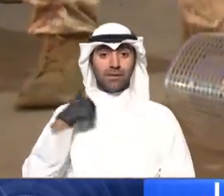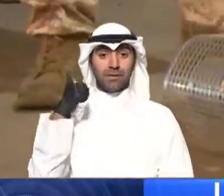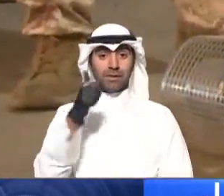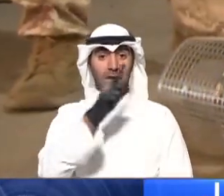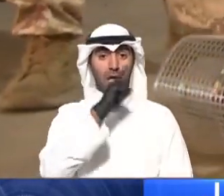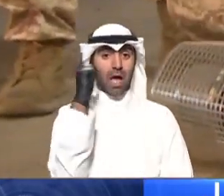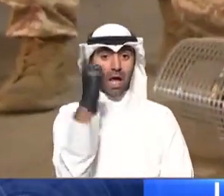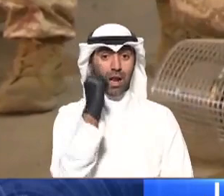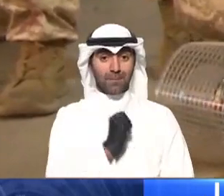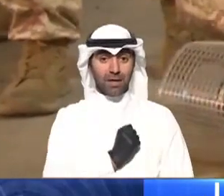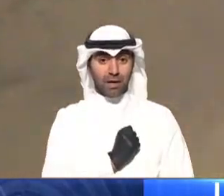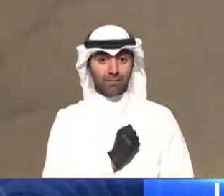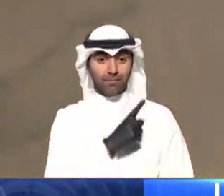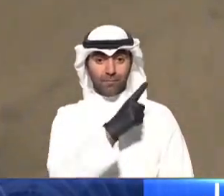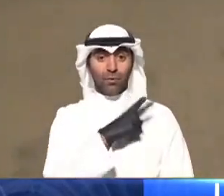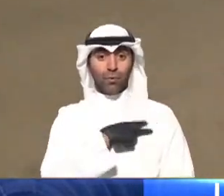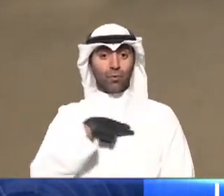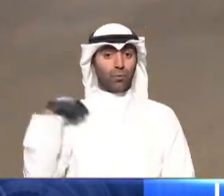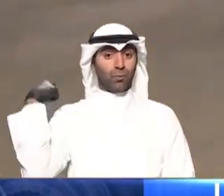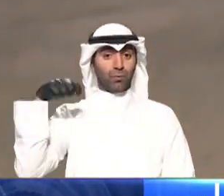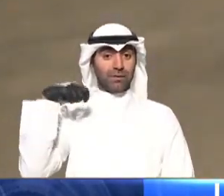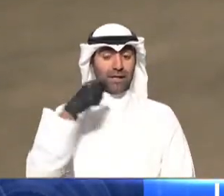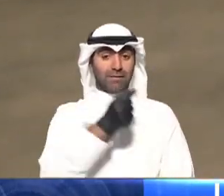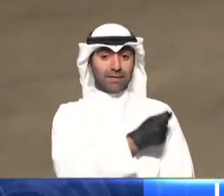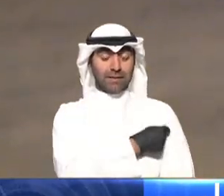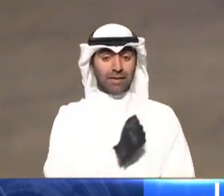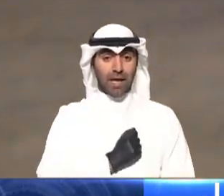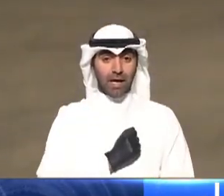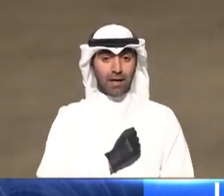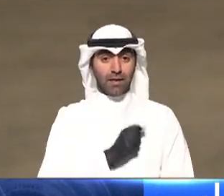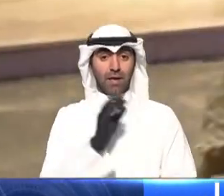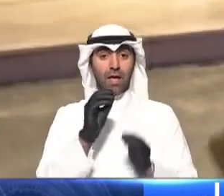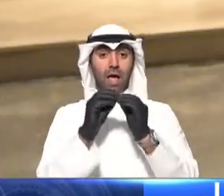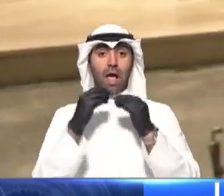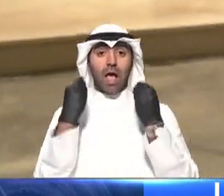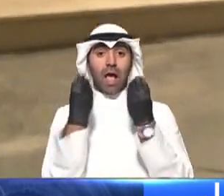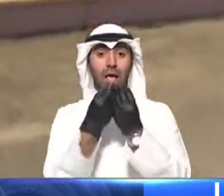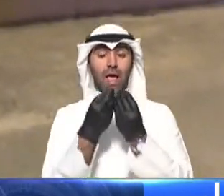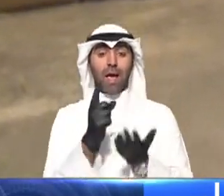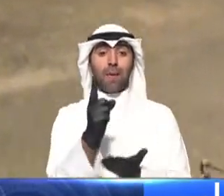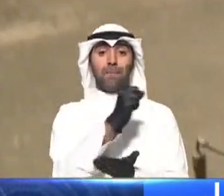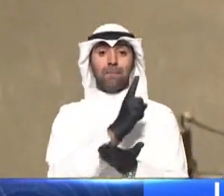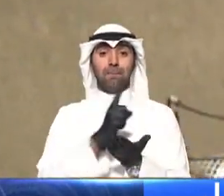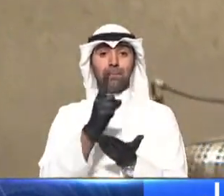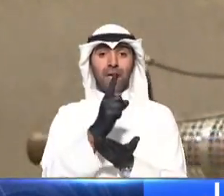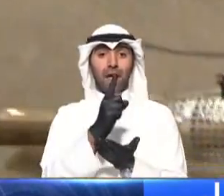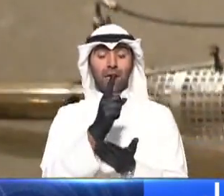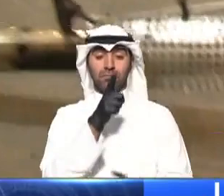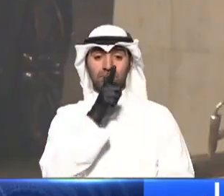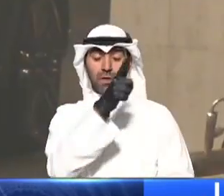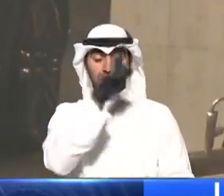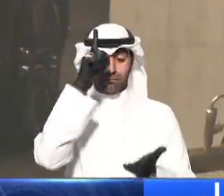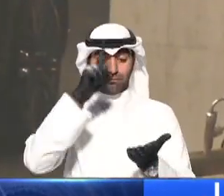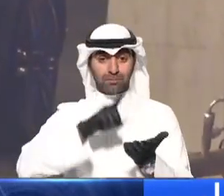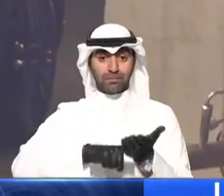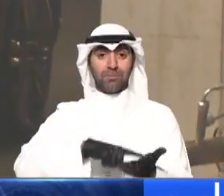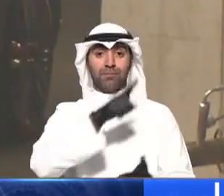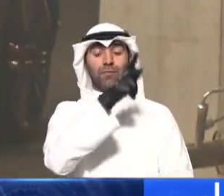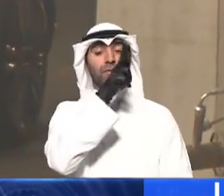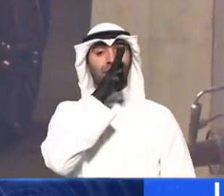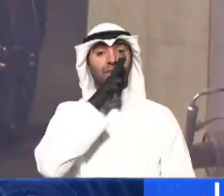للبيئة، والوحدة تستخدم أحدث وأتقن المعدات الحديثة. المادة المعقمة